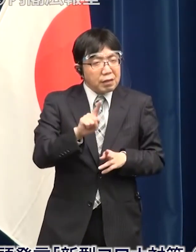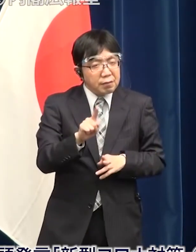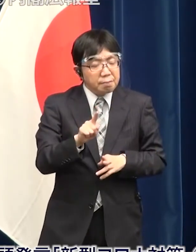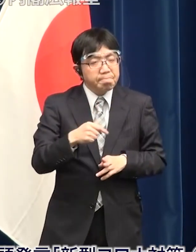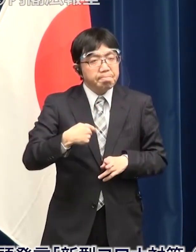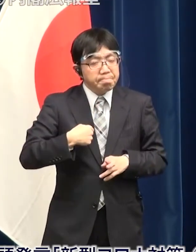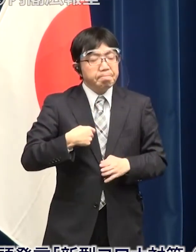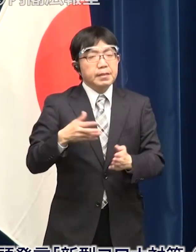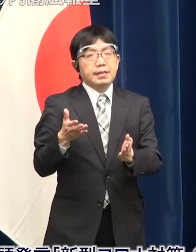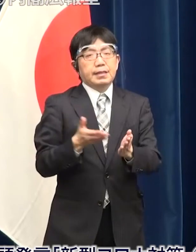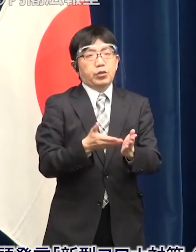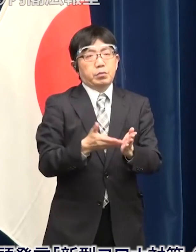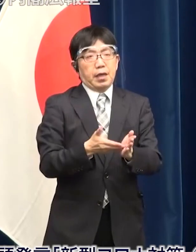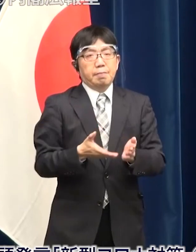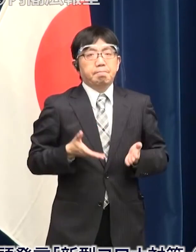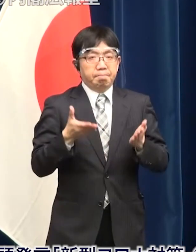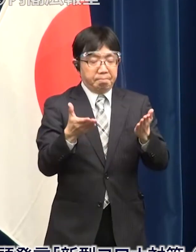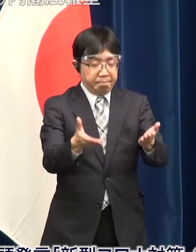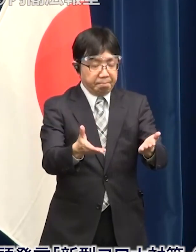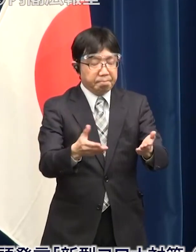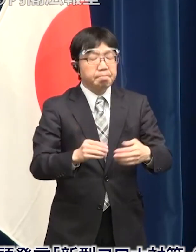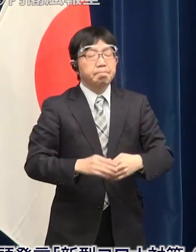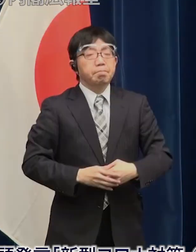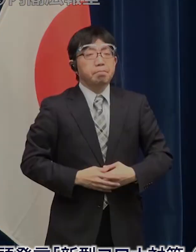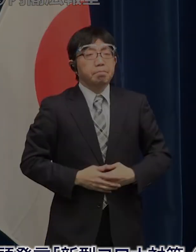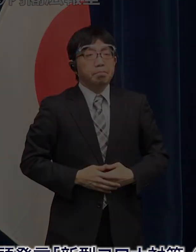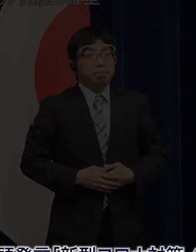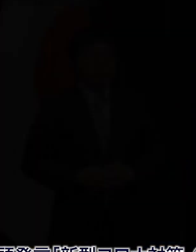をさせていただきたいと思います